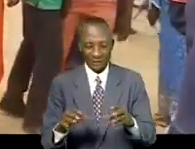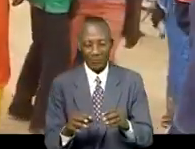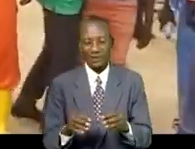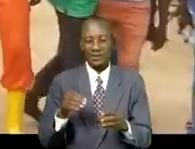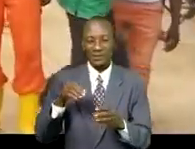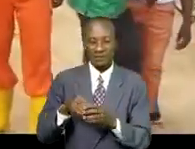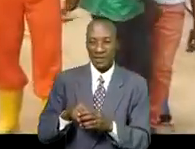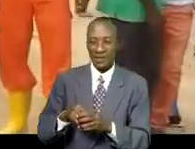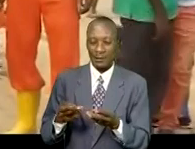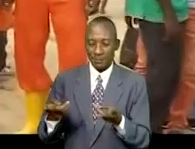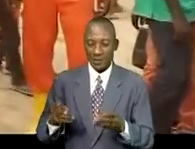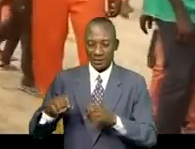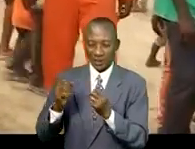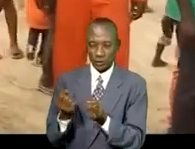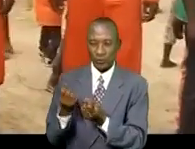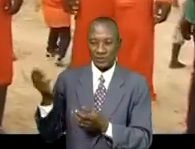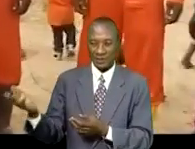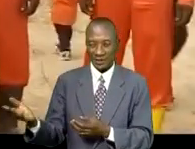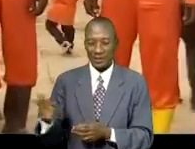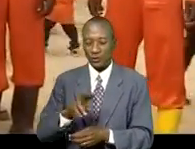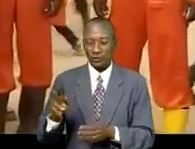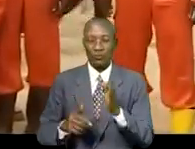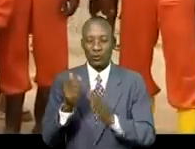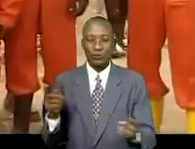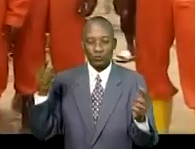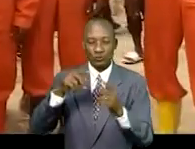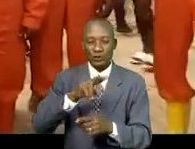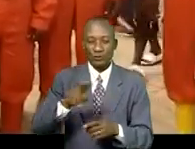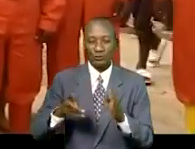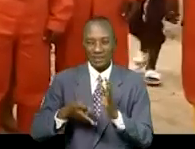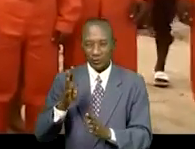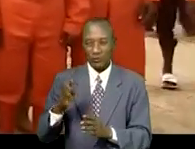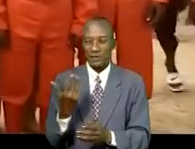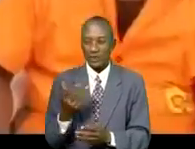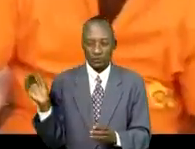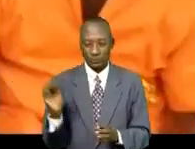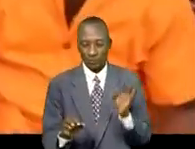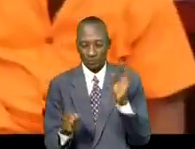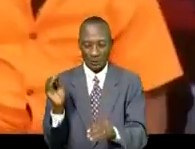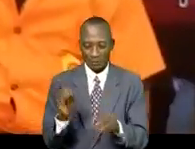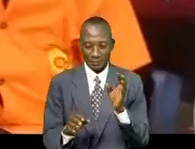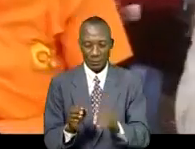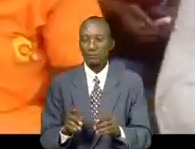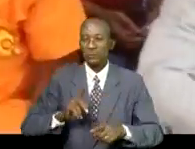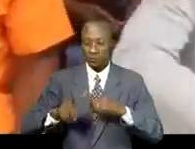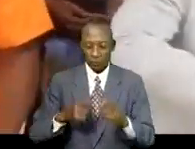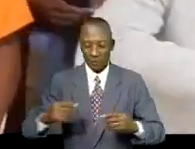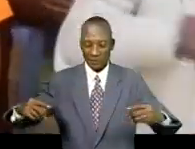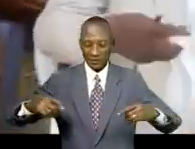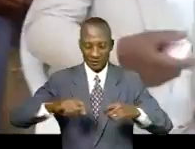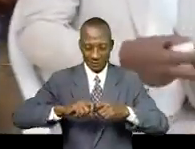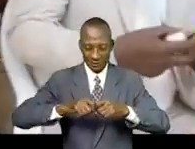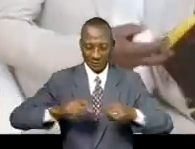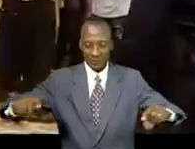des routes à Kisangani de 2011 à 2014, puis le transport des éléments montés au site de Bandon, enfin